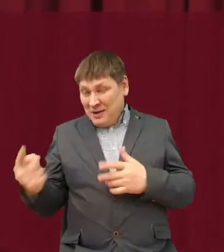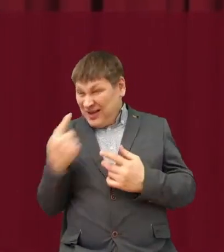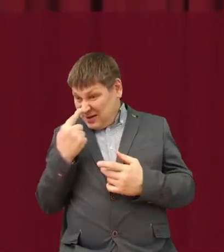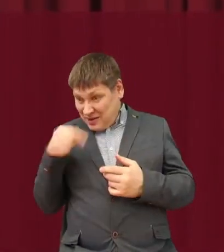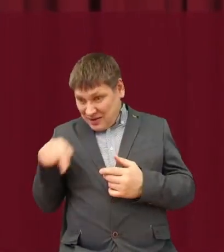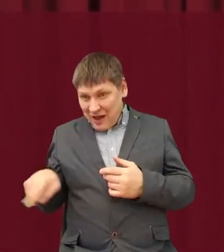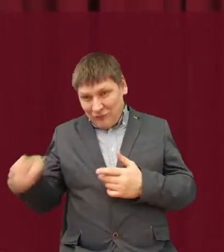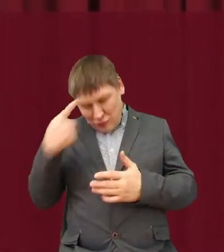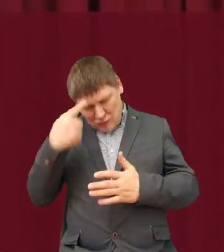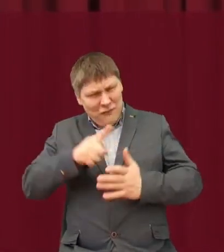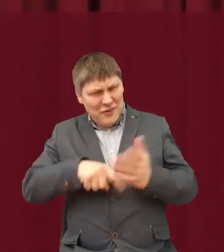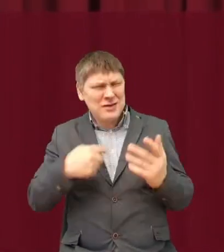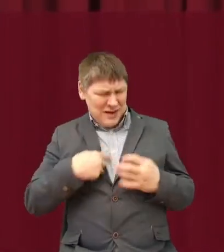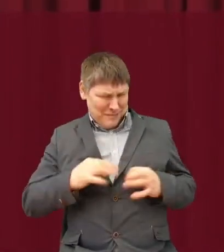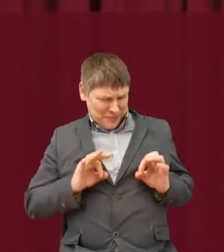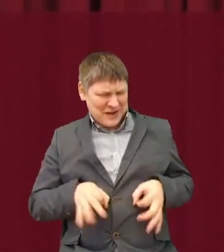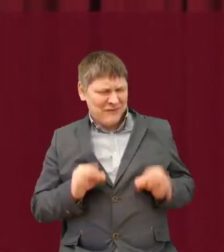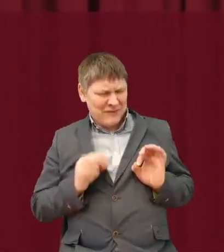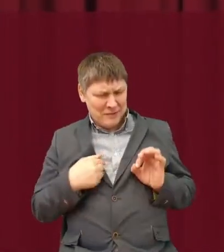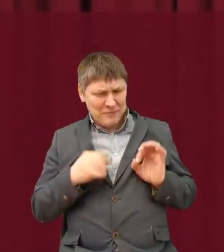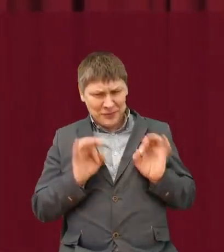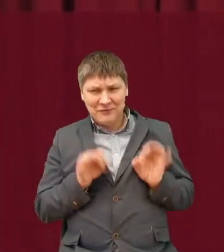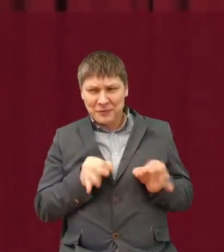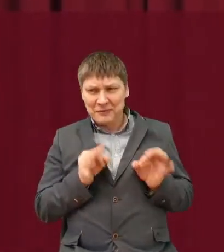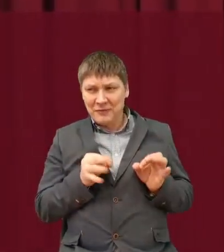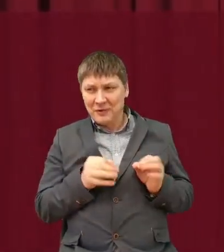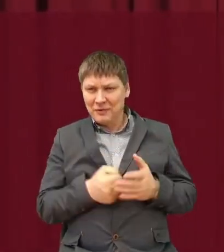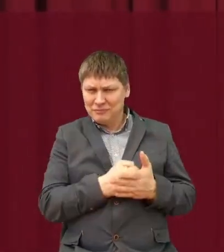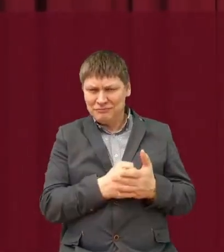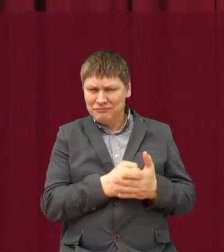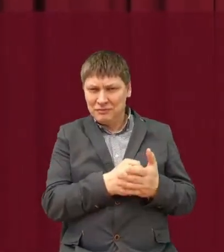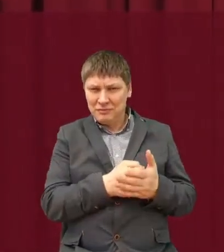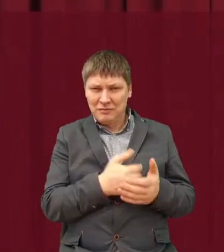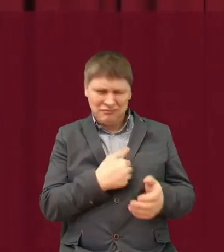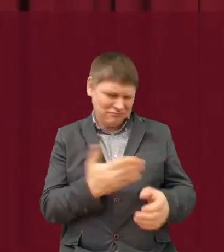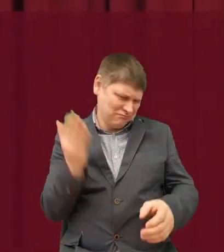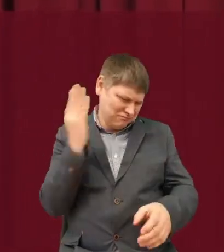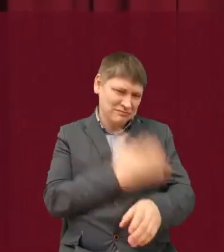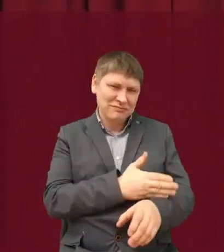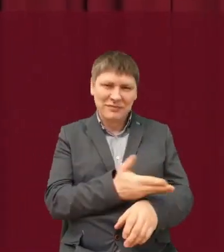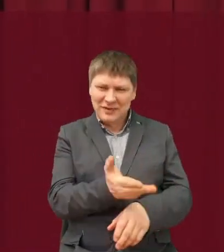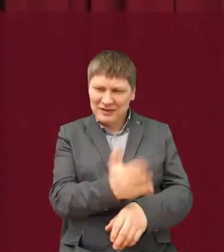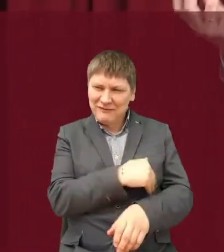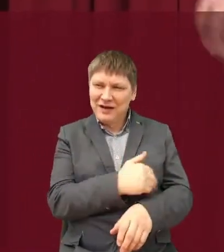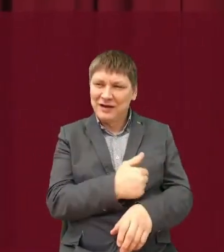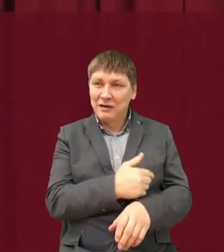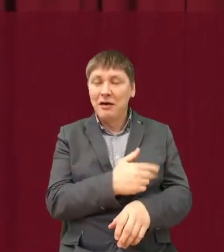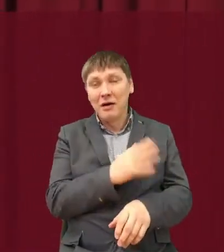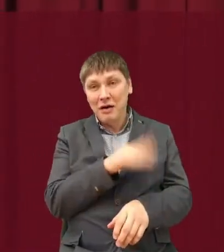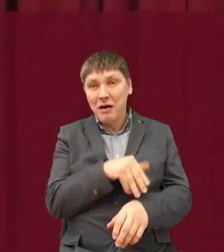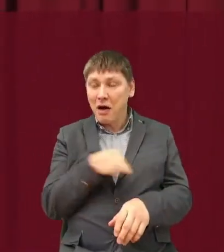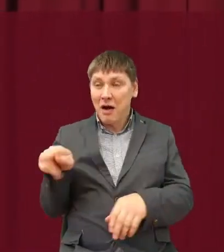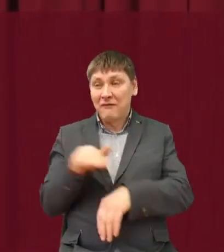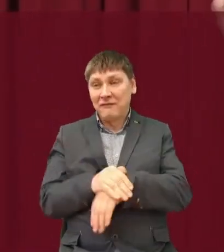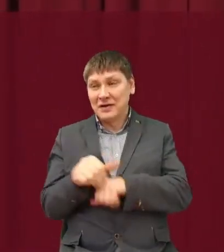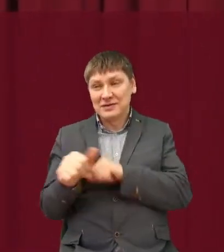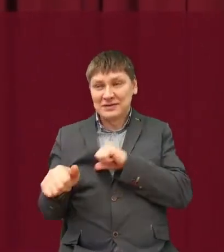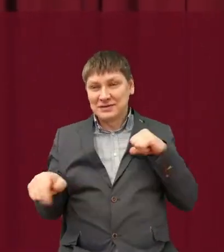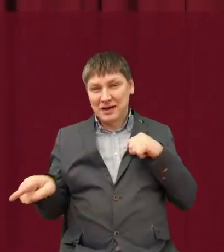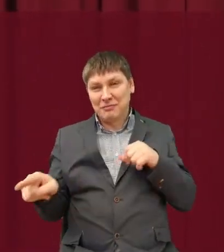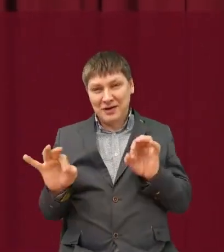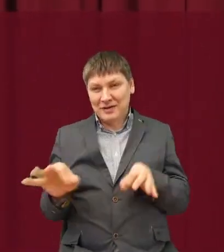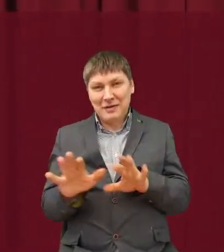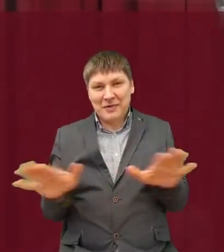уверен что он прав который как говорят готов там руку насечения был давать но он оказался не прав